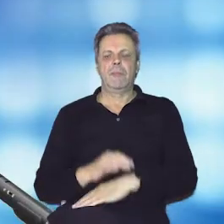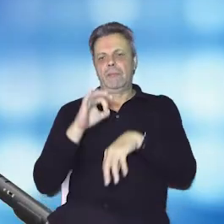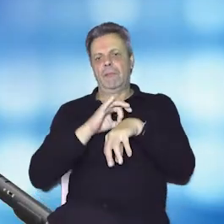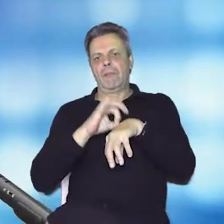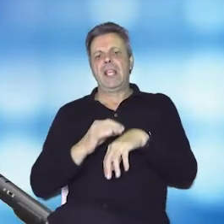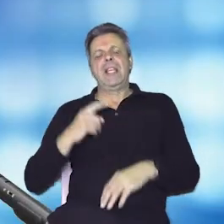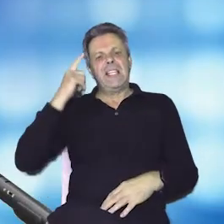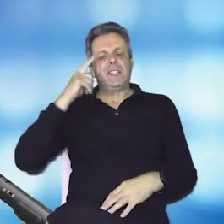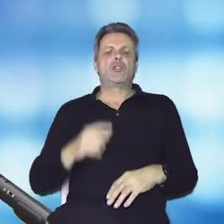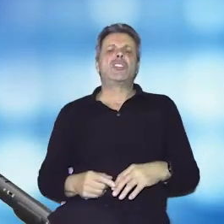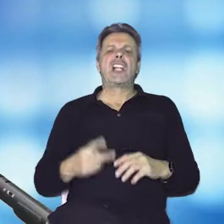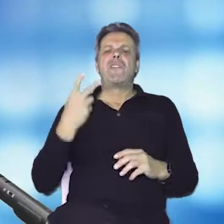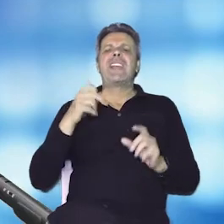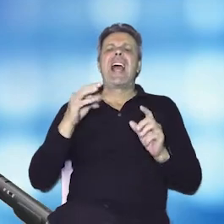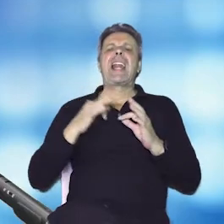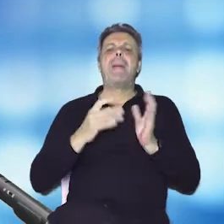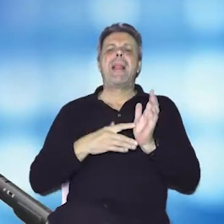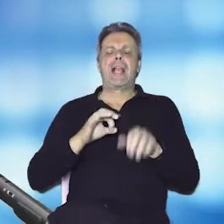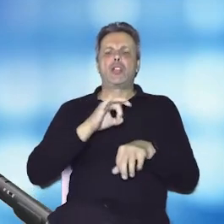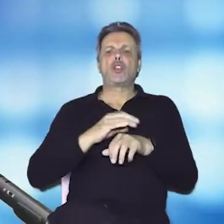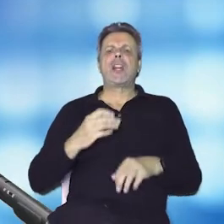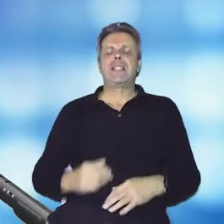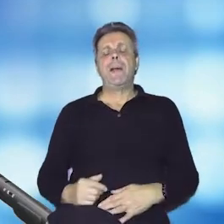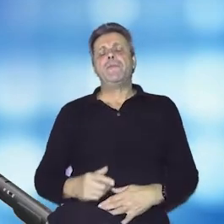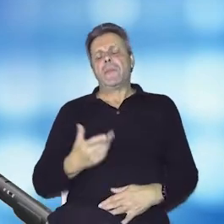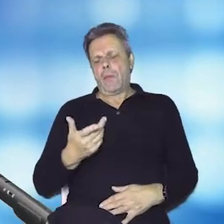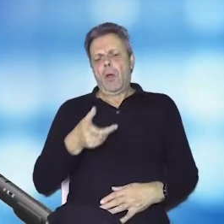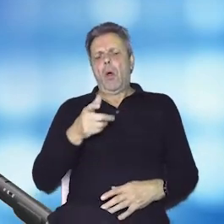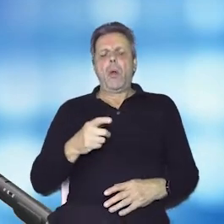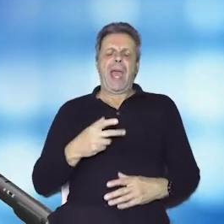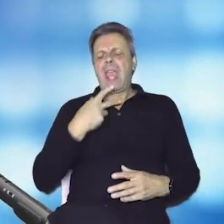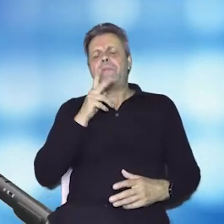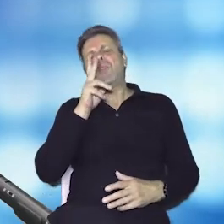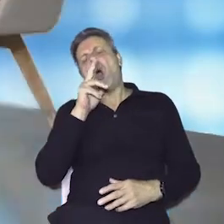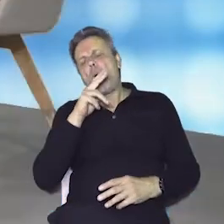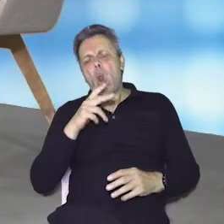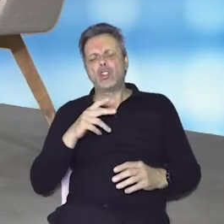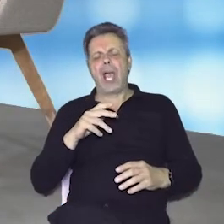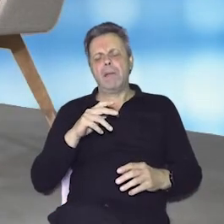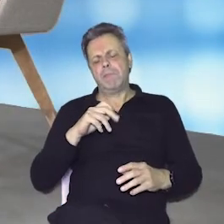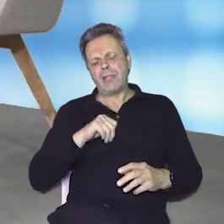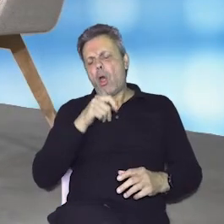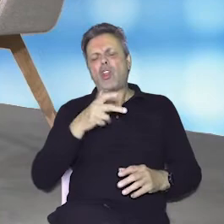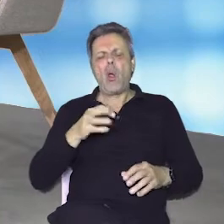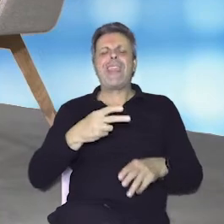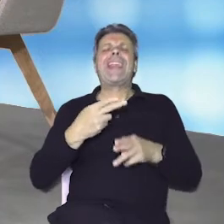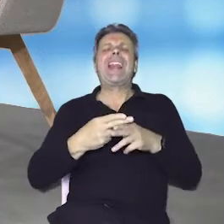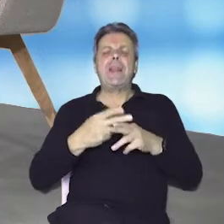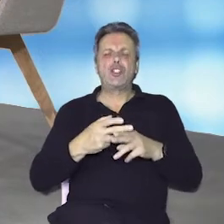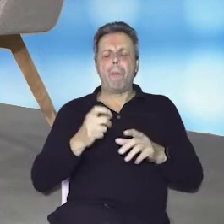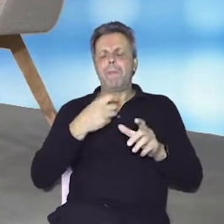Docent doktor znanosti Vesna Ramljak, doktorica medicine, bavi se onkološkom patologijom i kliničkom